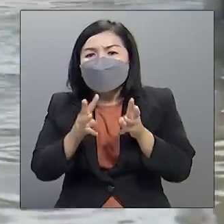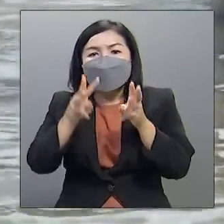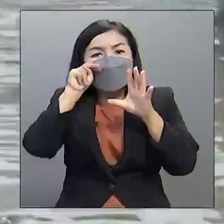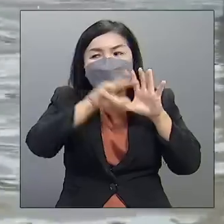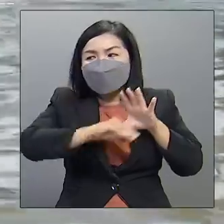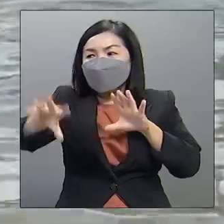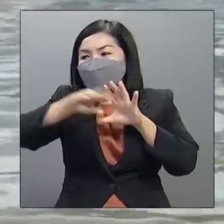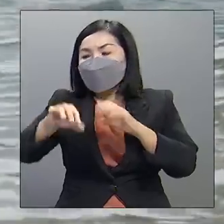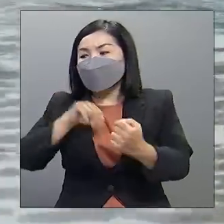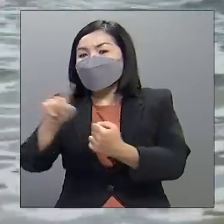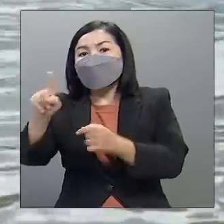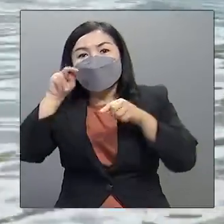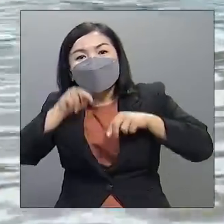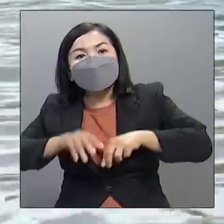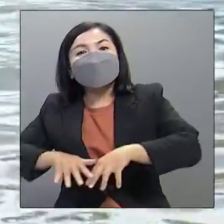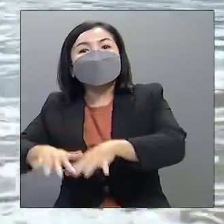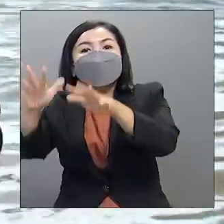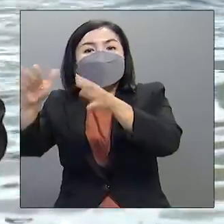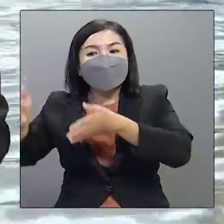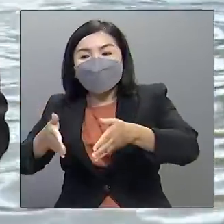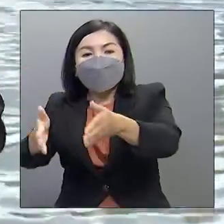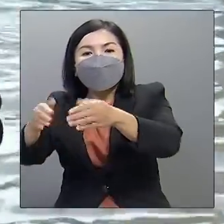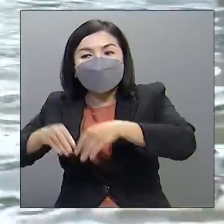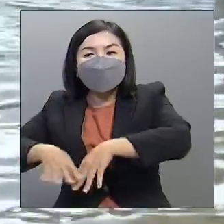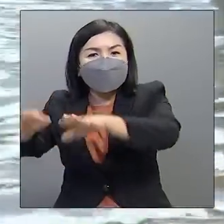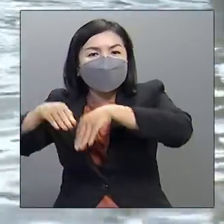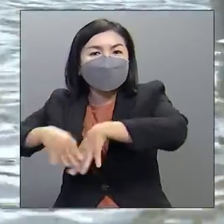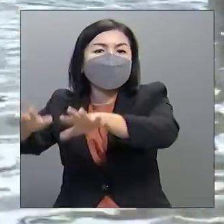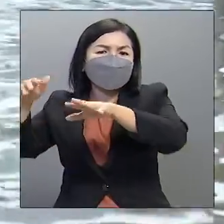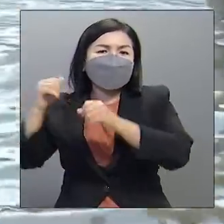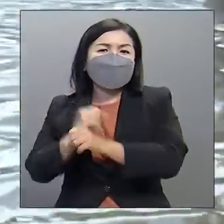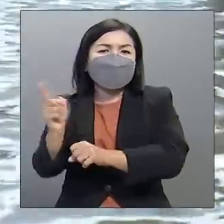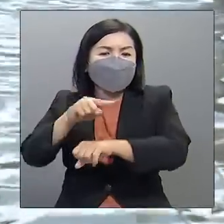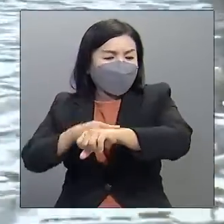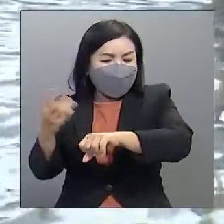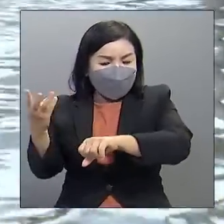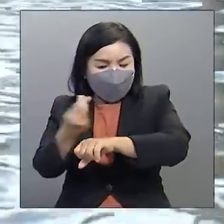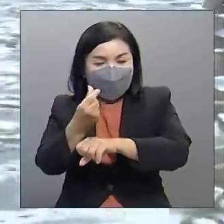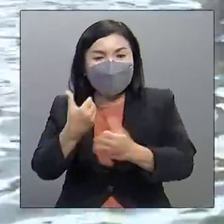านี้ค่ะไหลลงคืนกลับไปที่คลองเพื่อให้ออกแม่น้ำเร็วที่สุดนะคะนี่เป็นสถาน